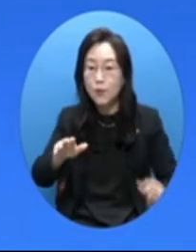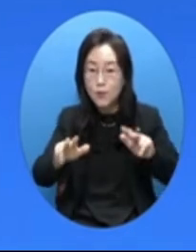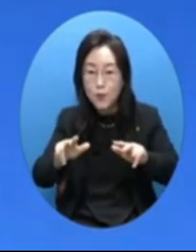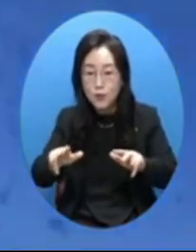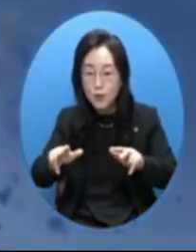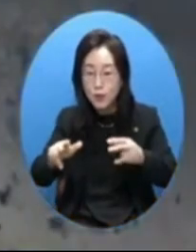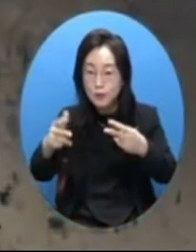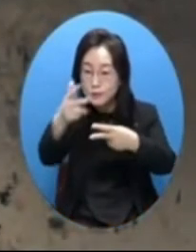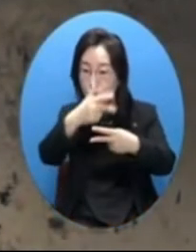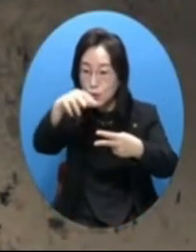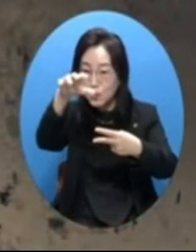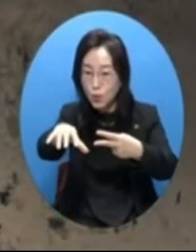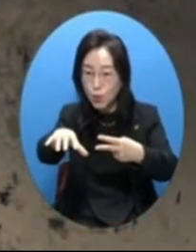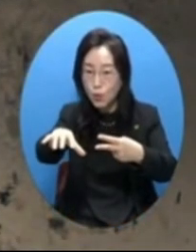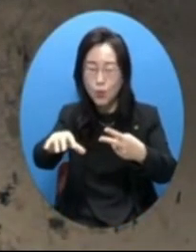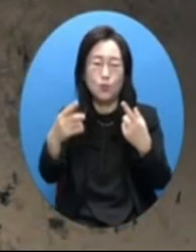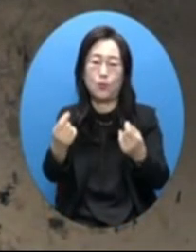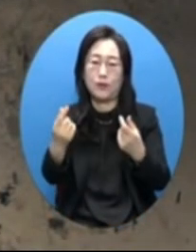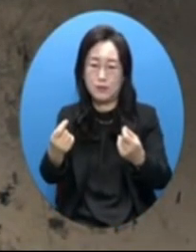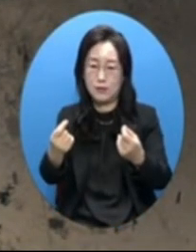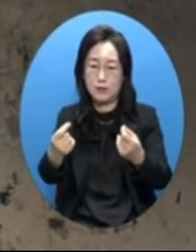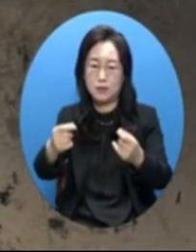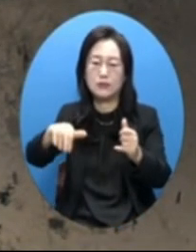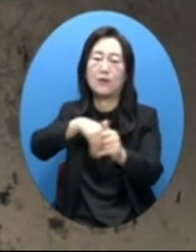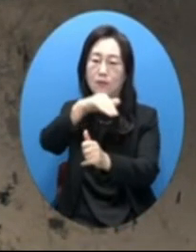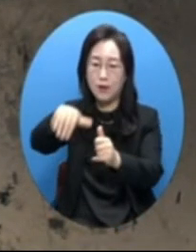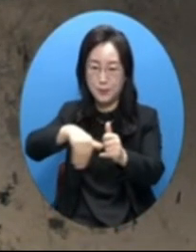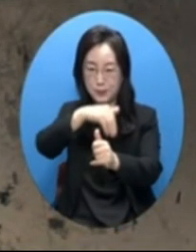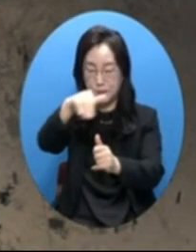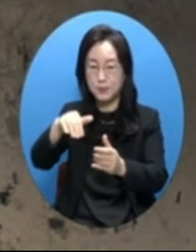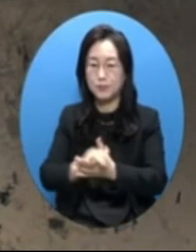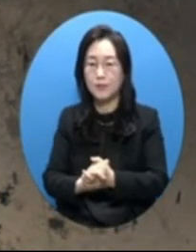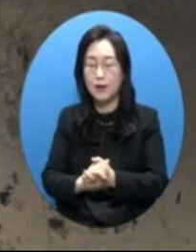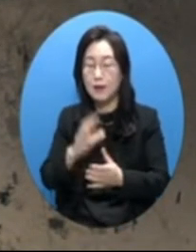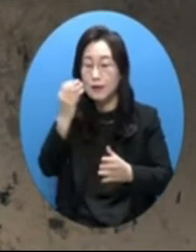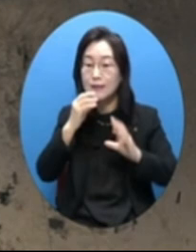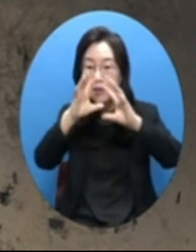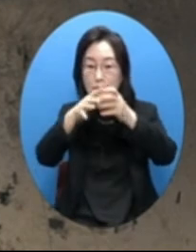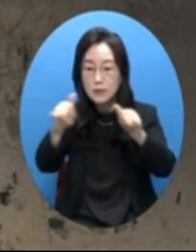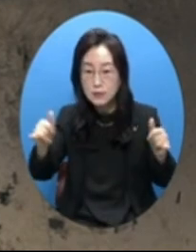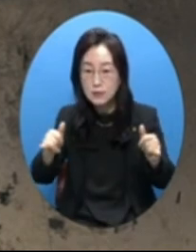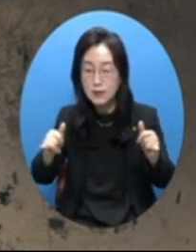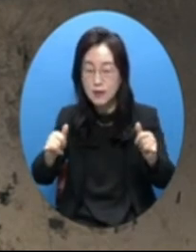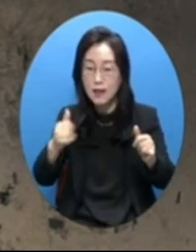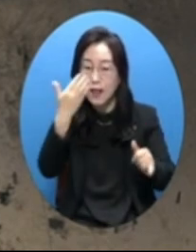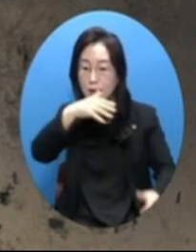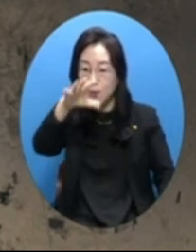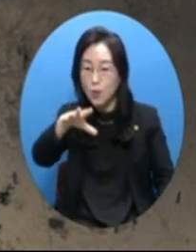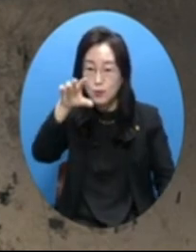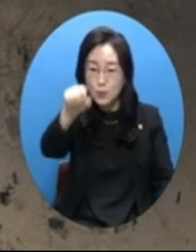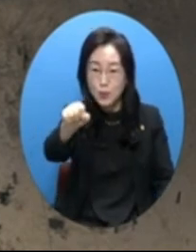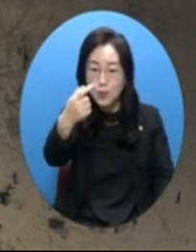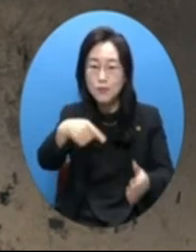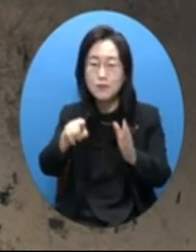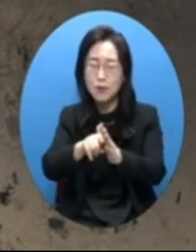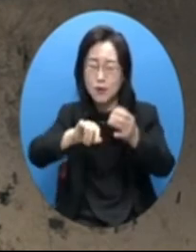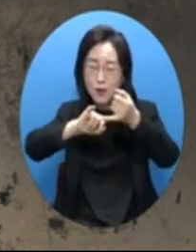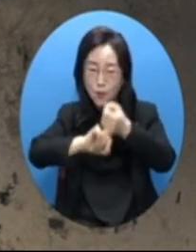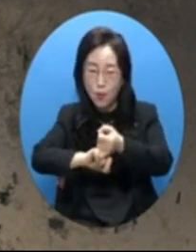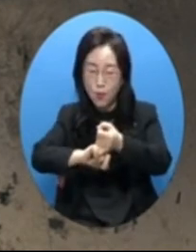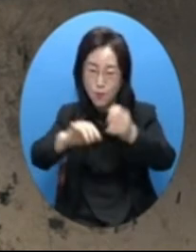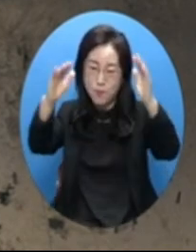본문에 나온 여리고성도 그 같은 똑같은 상황입니다 이스라엘 백성이 가난을 정복하기 위해서 꼭 무너뜨려야 할